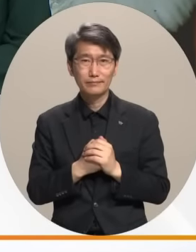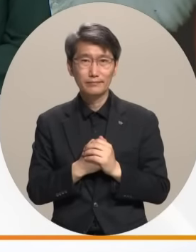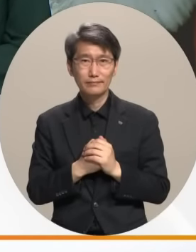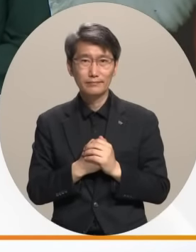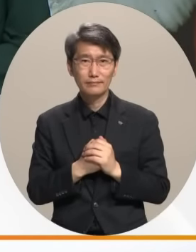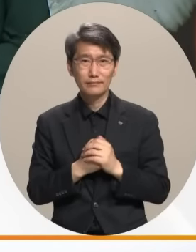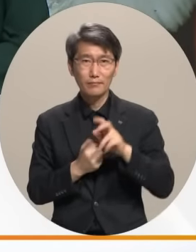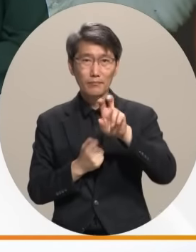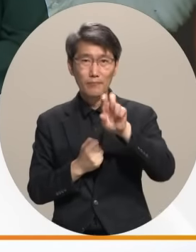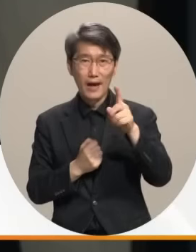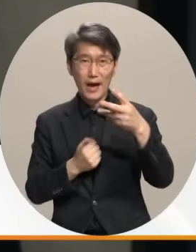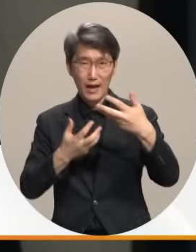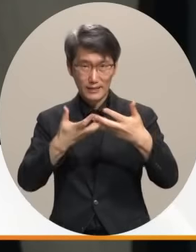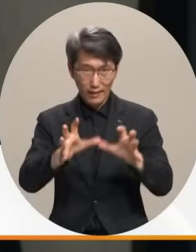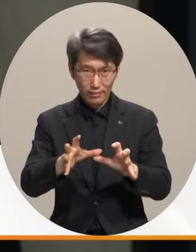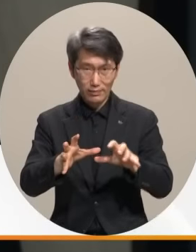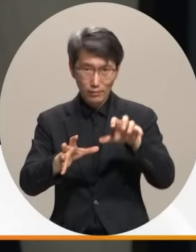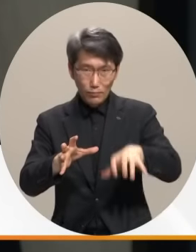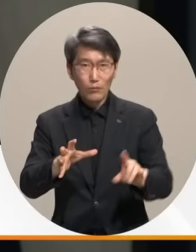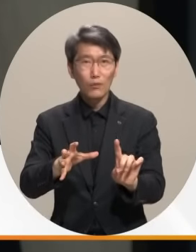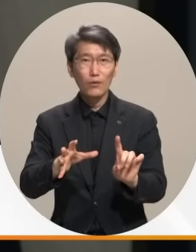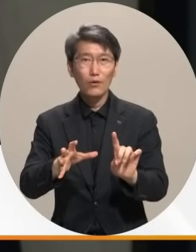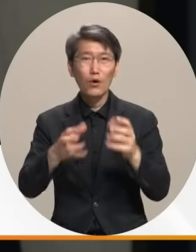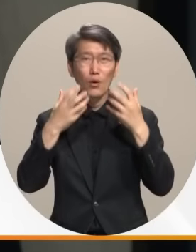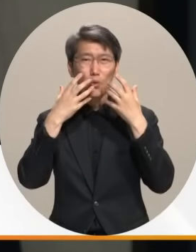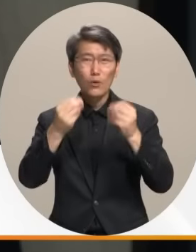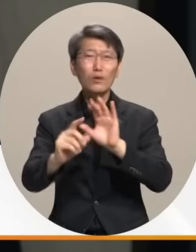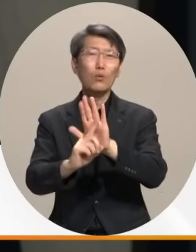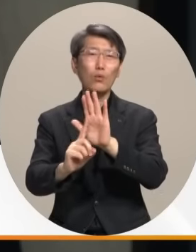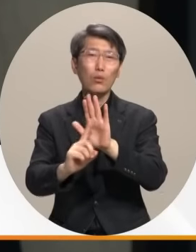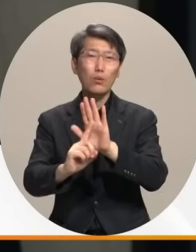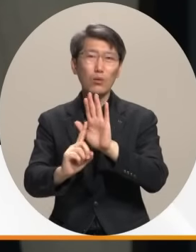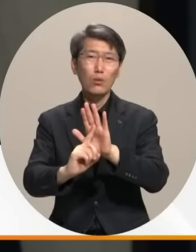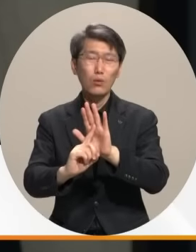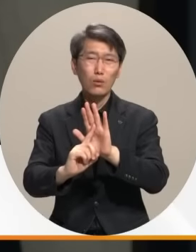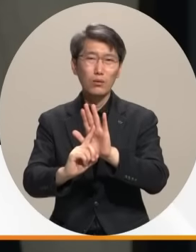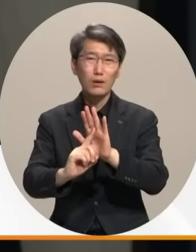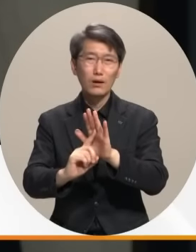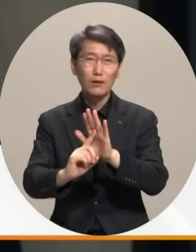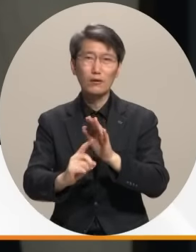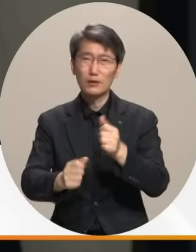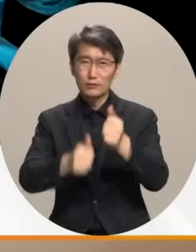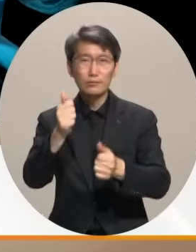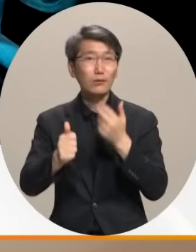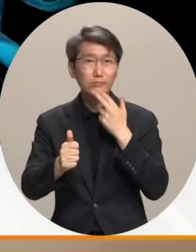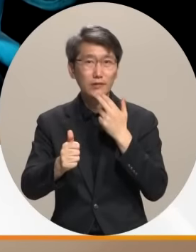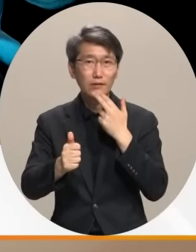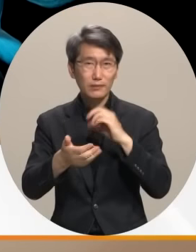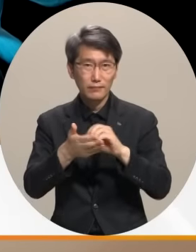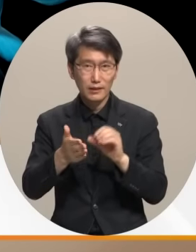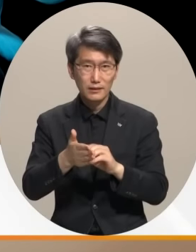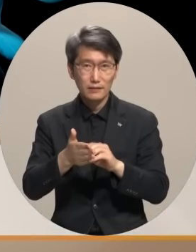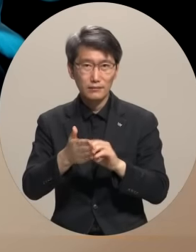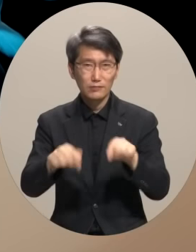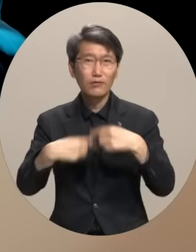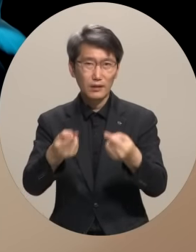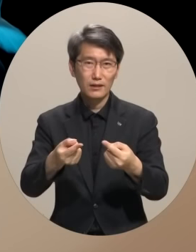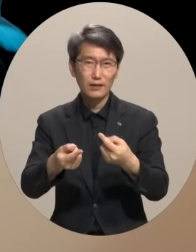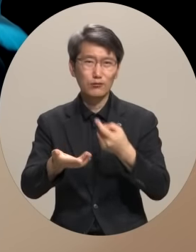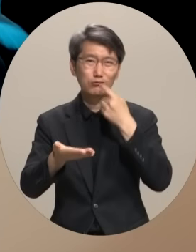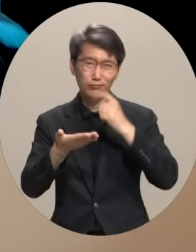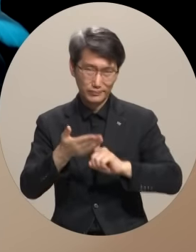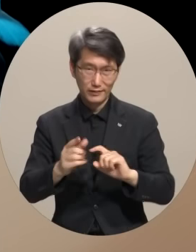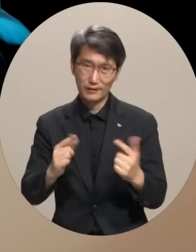어 마린스키 발레단 같은 경우는 공개 단원 오디션이 없는 발레단 있니다 그만큼 진입 장벽이